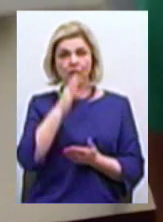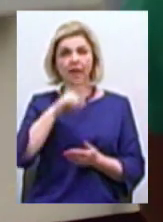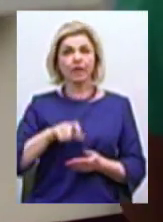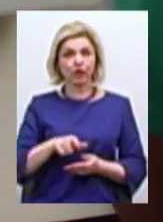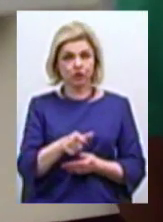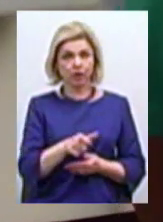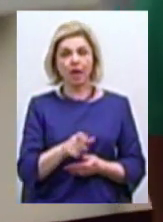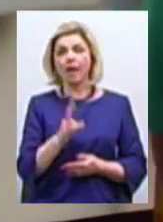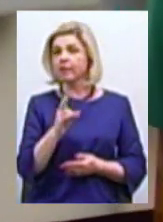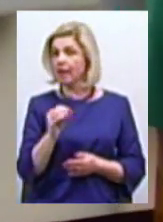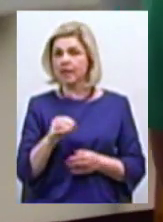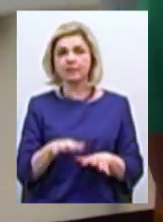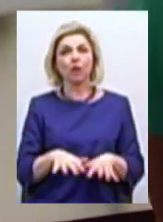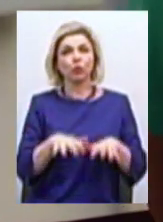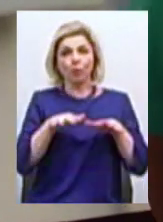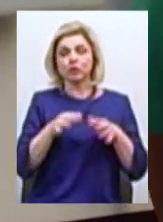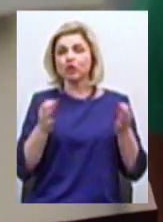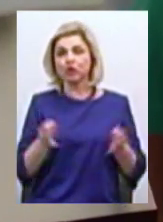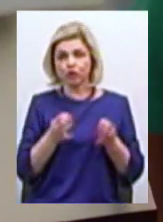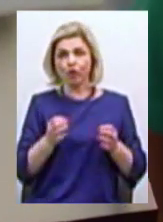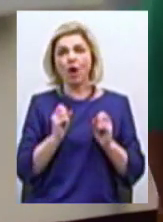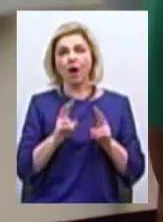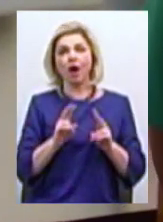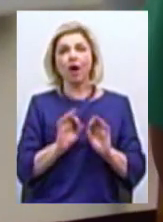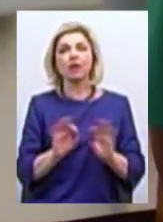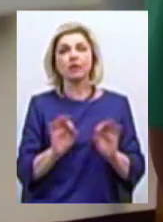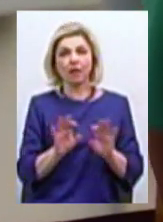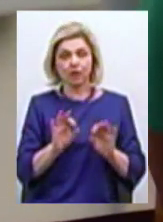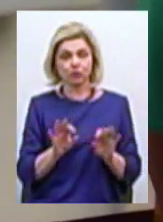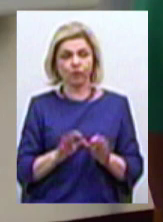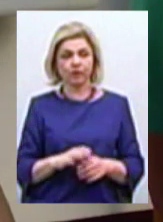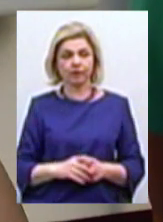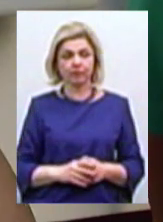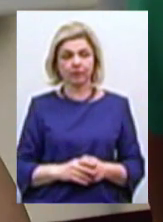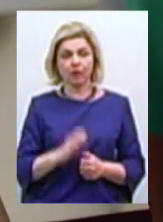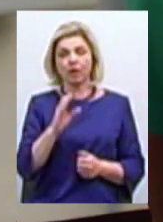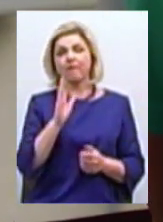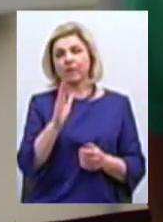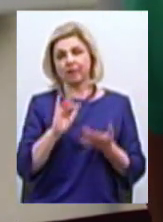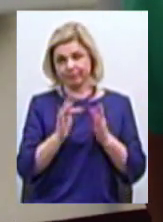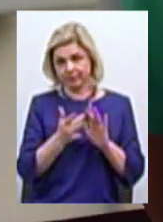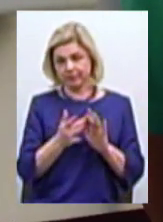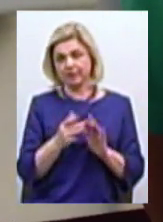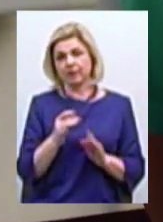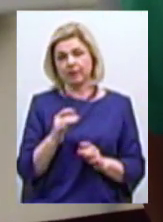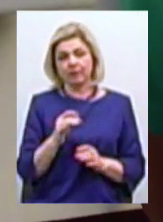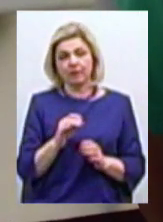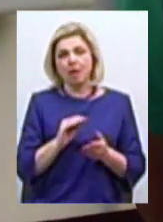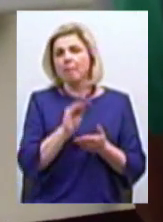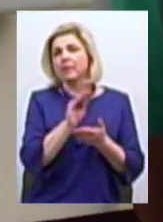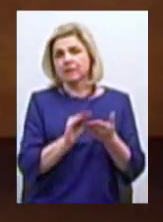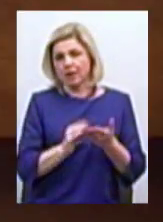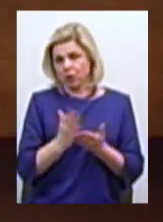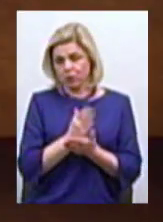підніметься. Не затопиться нічого такого, як розказували в соціальних сітях, в інтернеті розписували